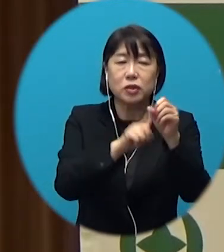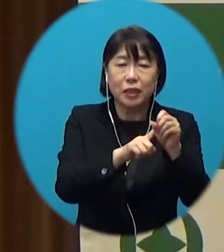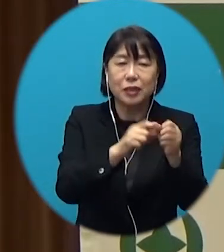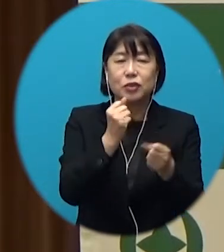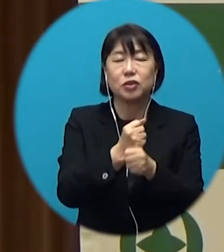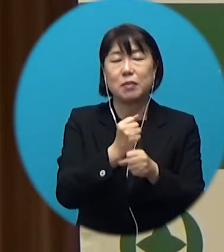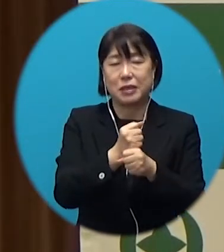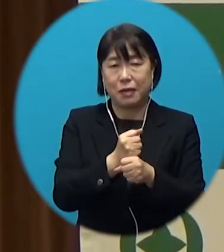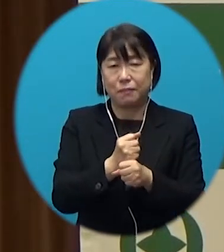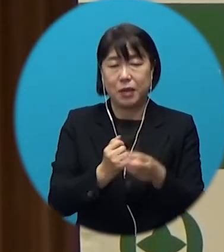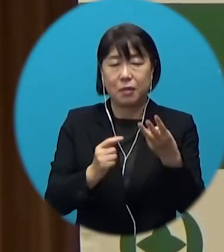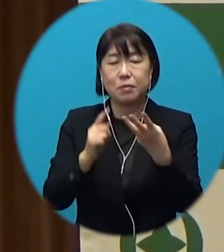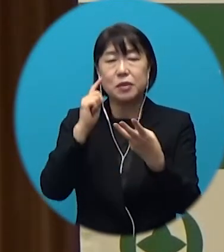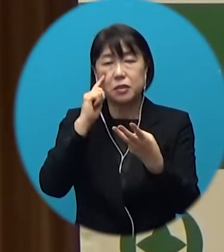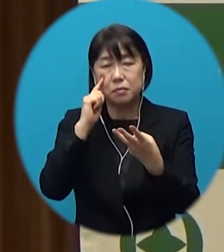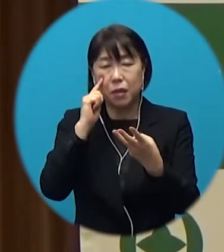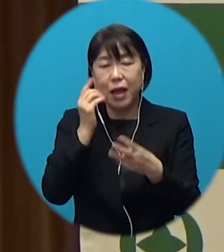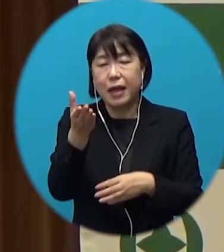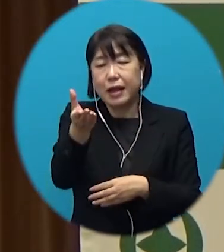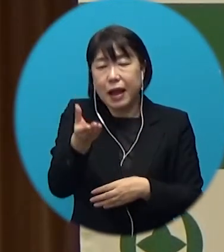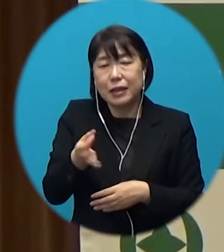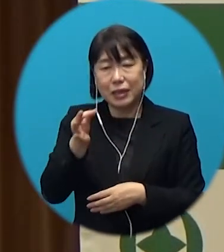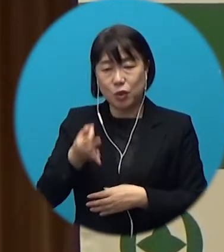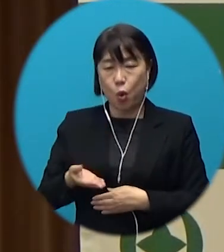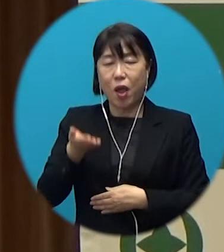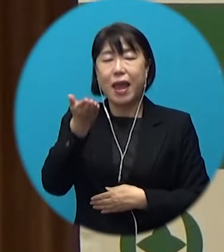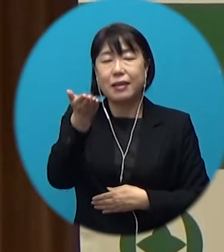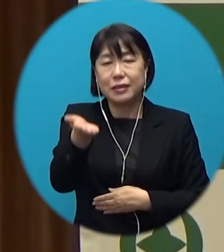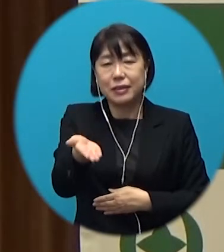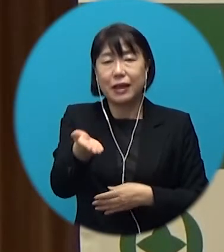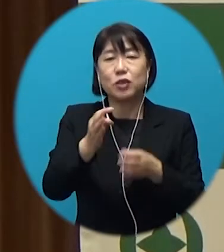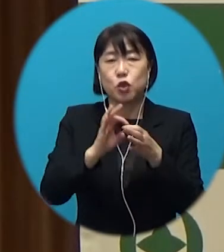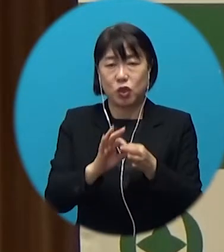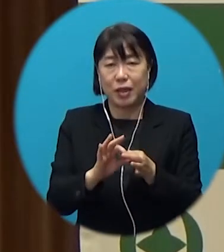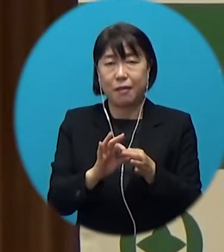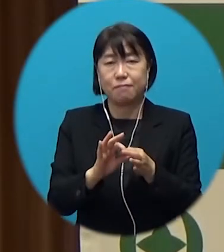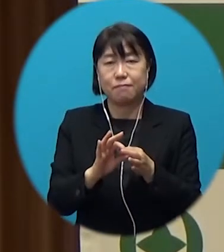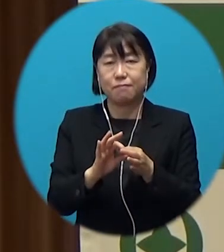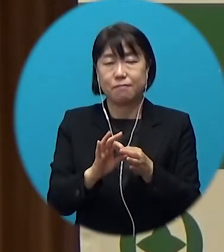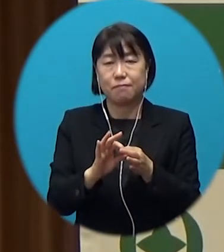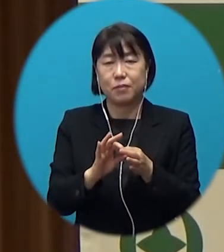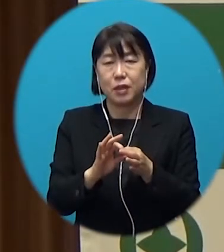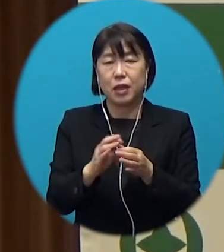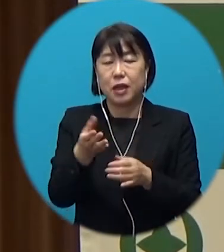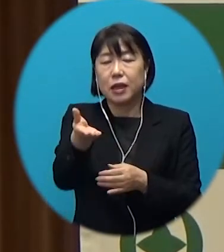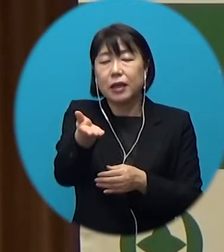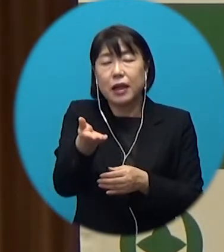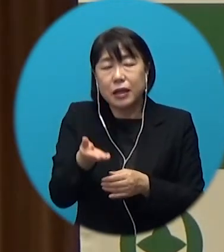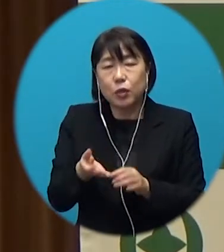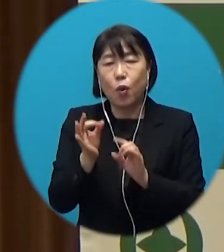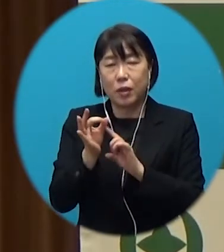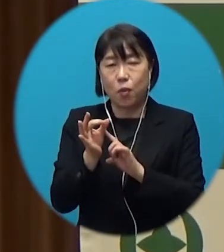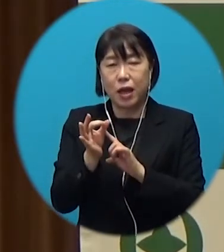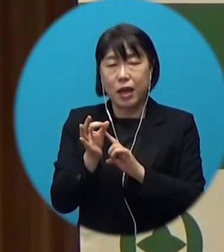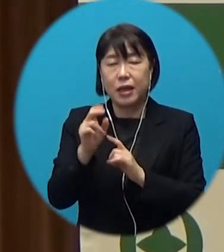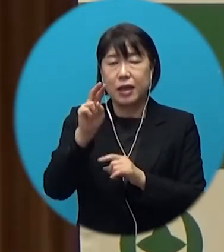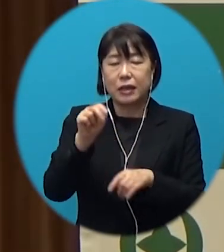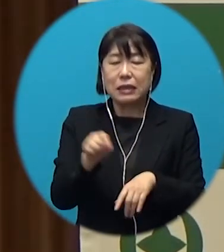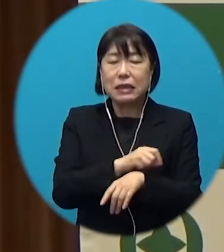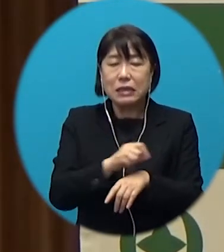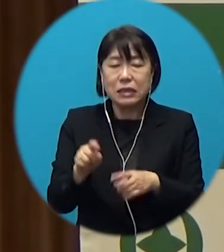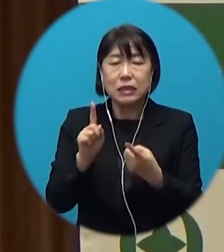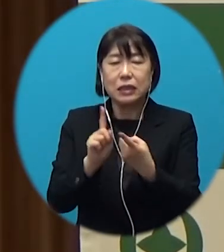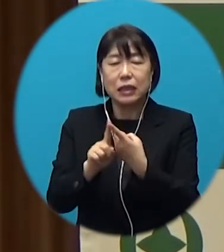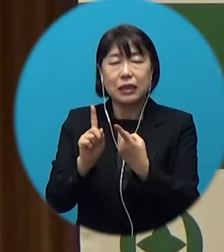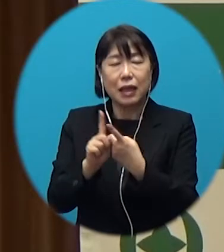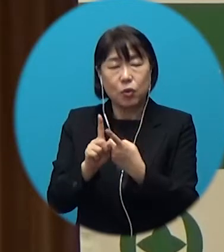点目は借入金の返済についてであります。今回の借入金はいわば臨時的な対応で行う